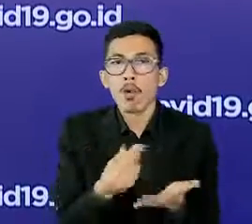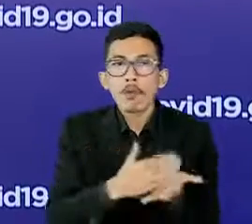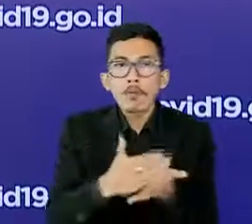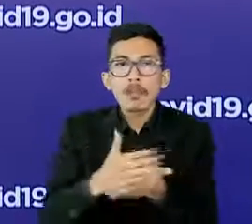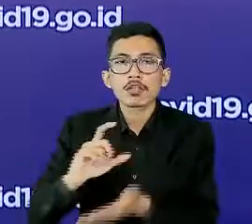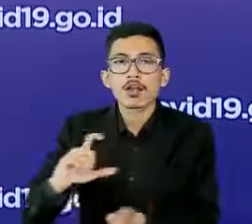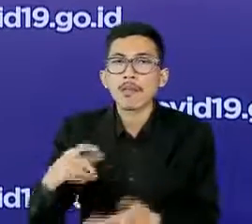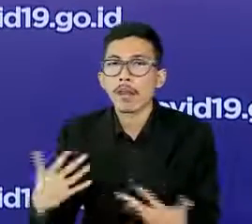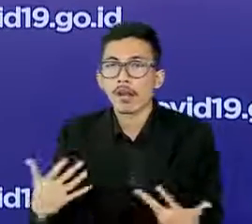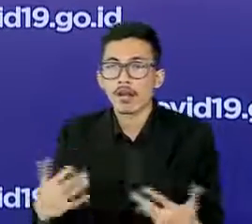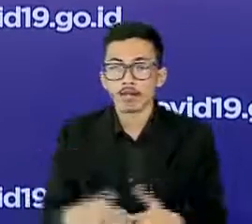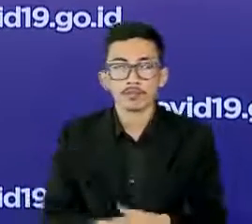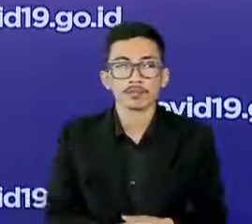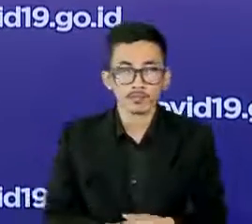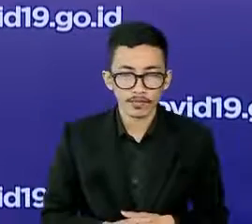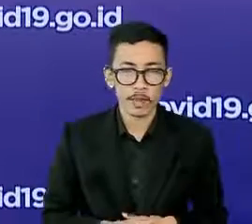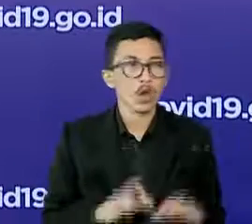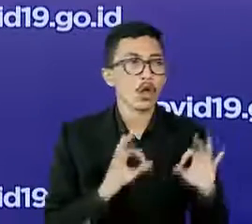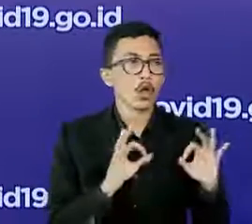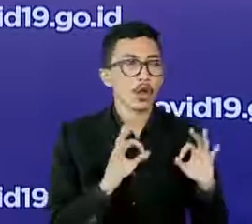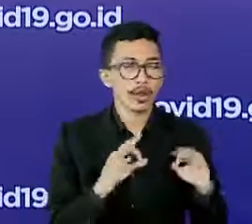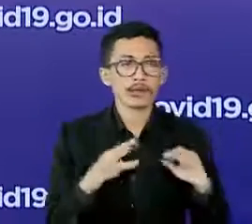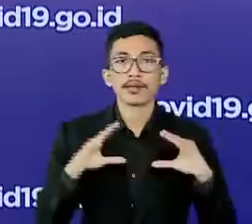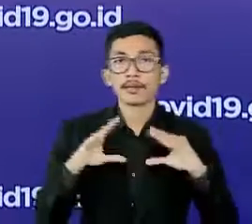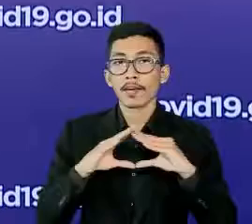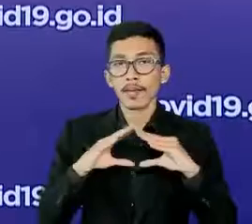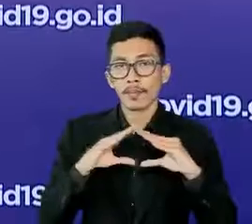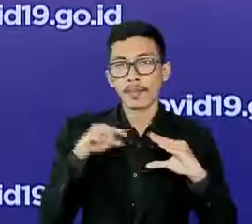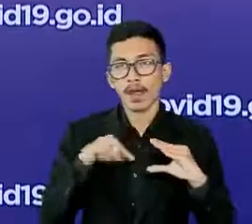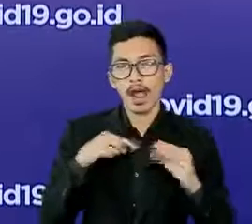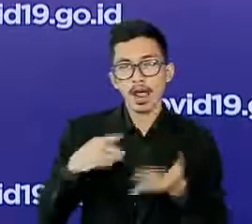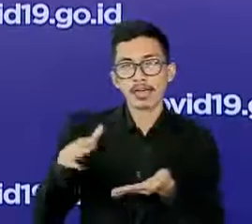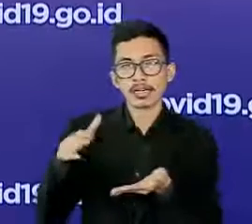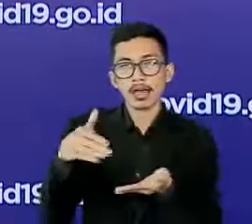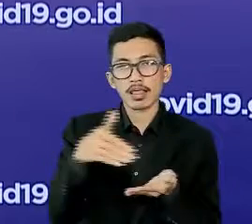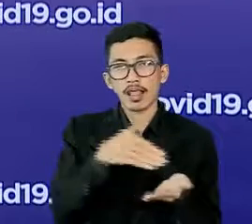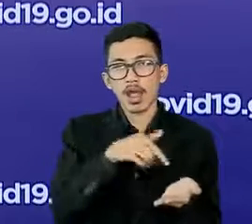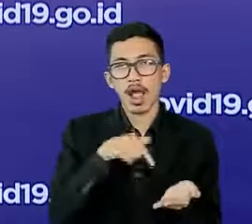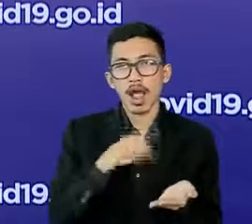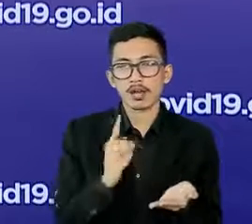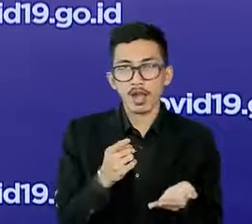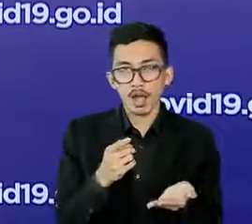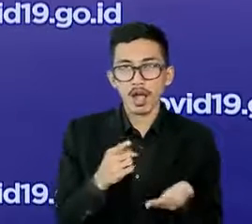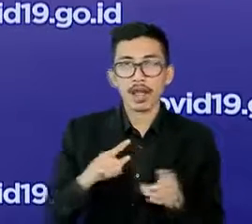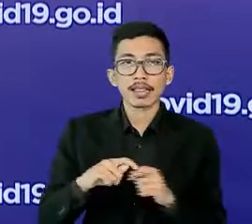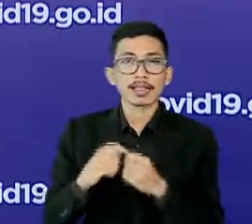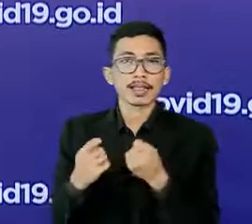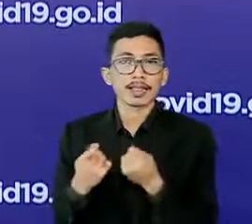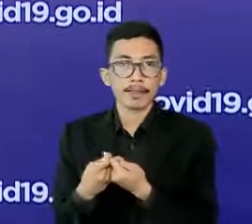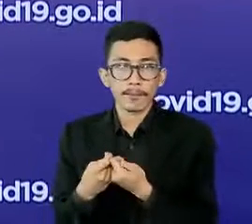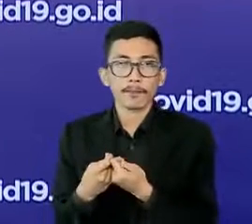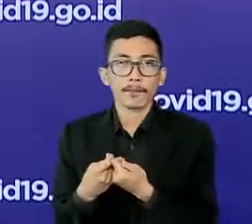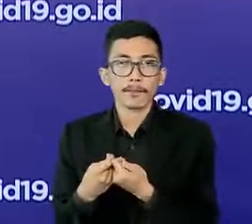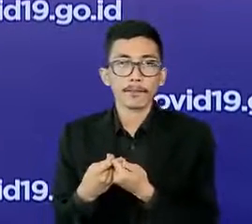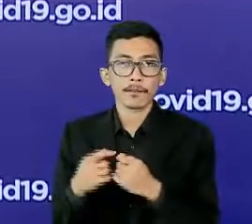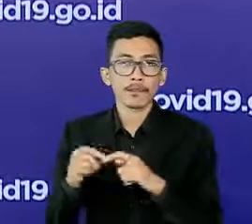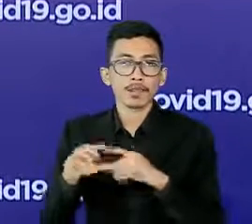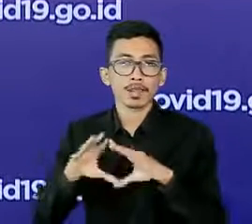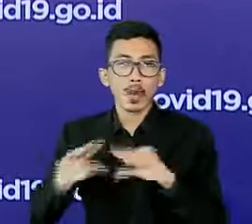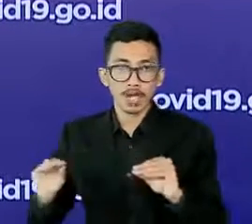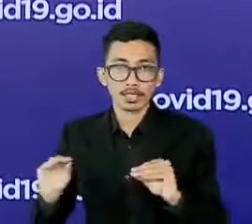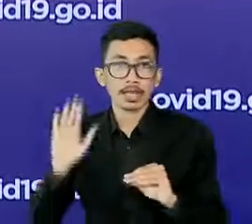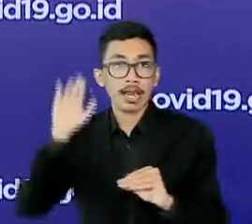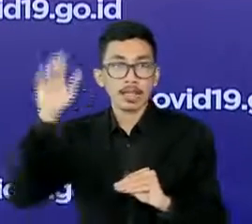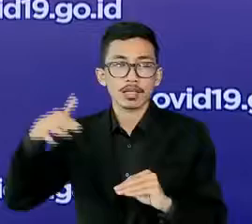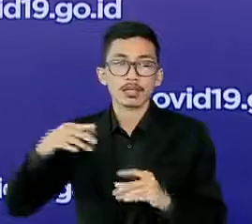dari BNPB sudah memiliki datang dan Nanti secara rinci dari tim Satgas akan menshare the para